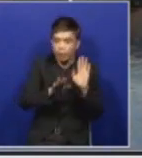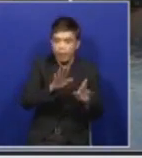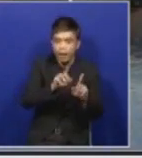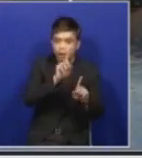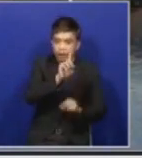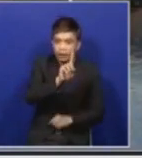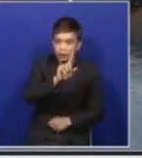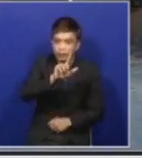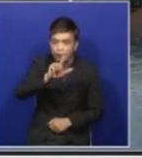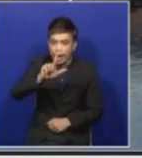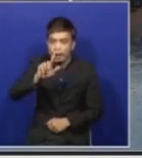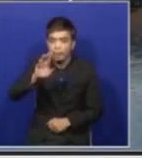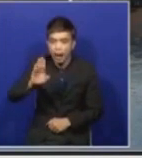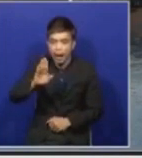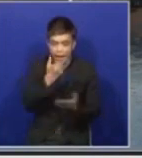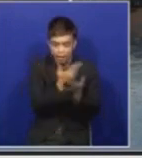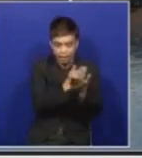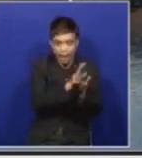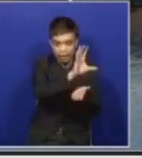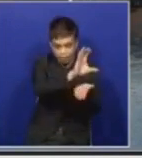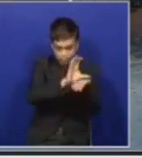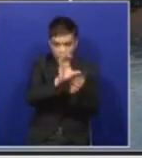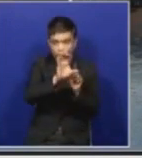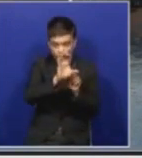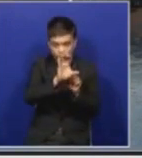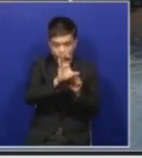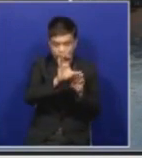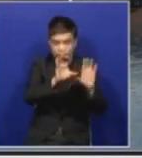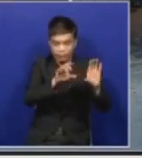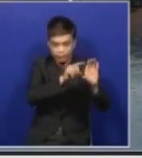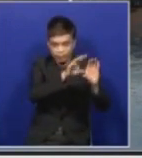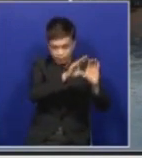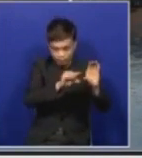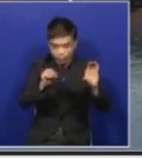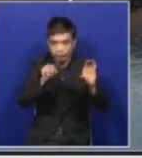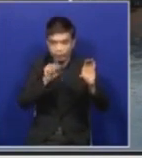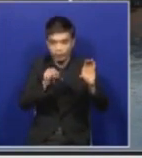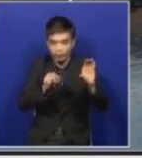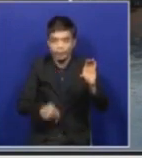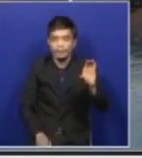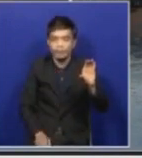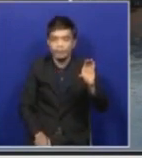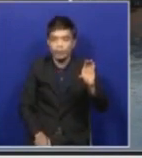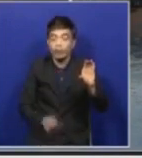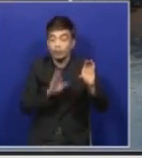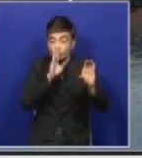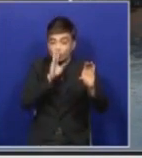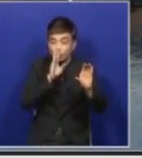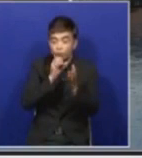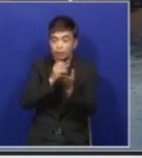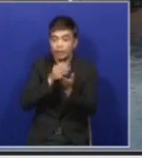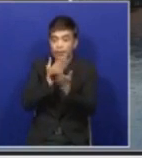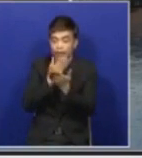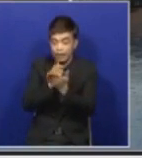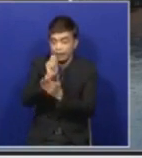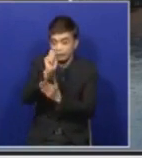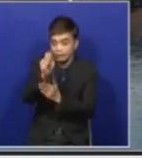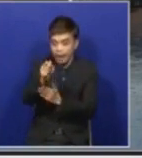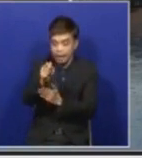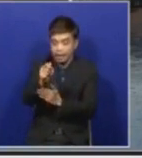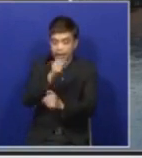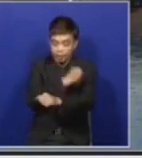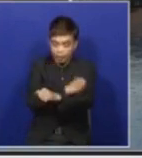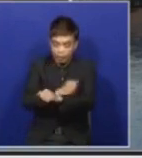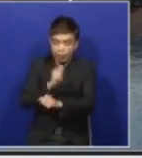อันนี้ก็ขอให้ใช้งบในส่วนนี้แล้วก็ในส่วนที่จะให้ค่าตอบแทนวิชาชีพของหมออนามั